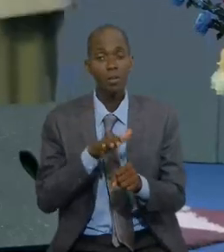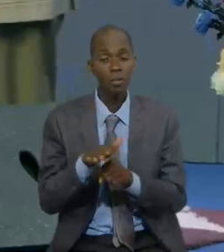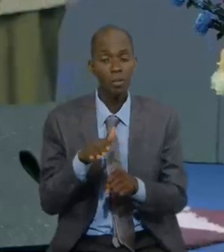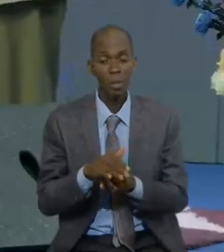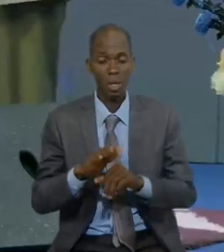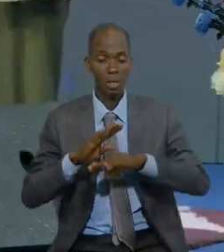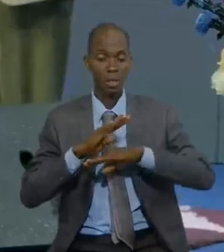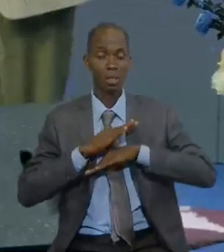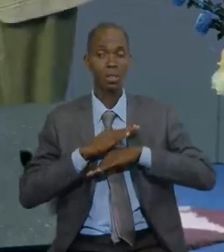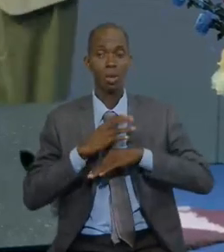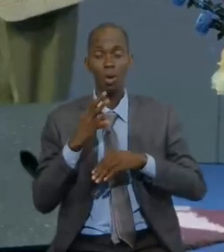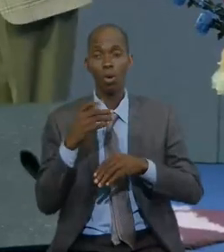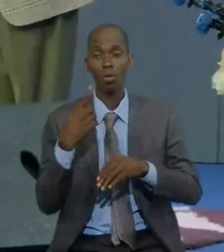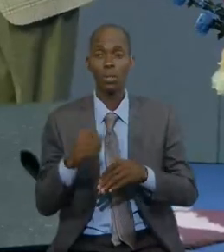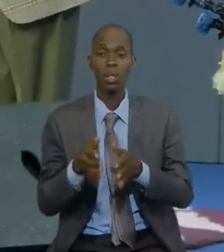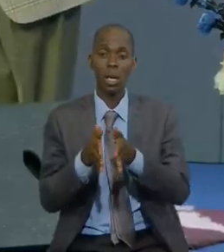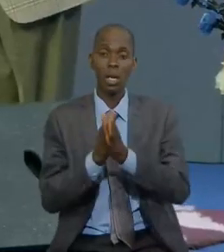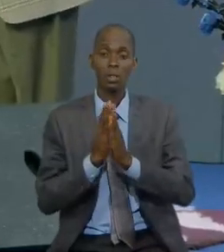est fait